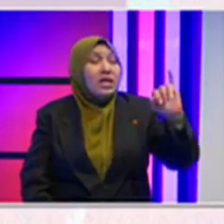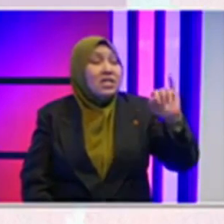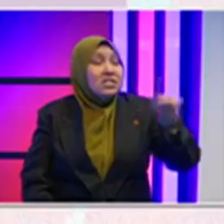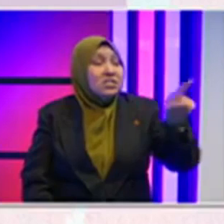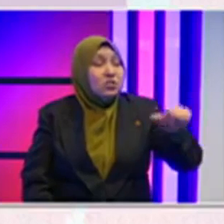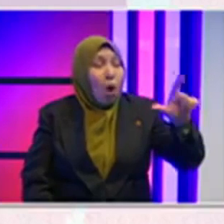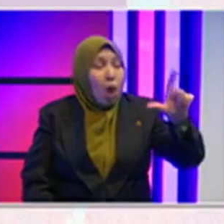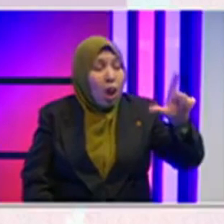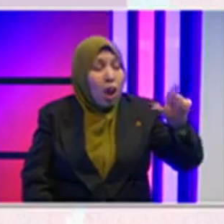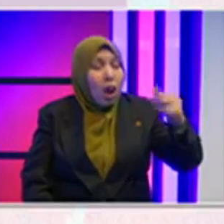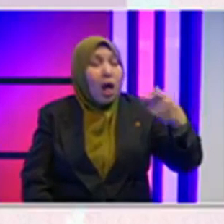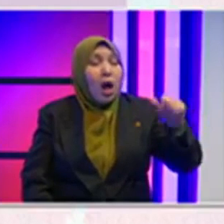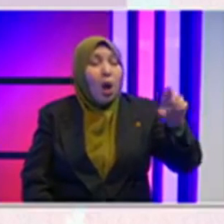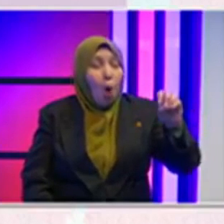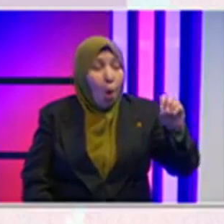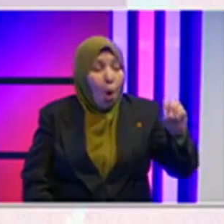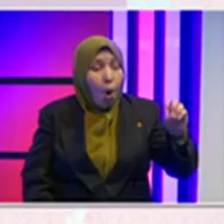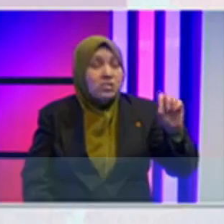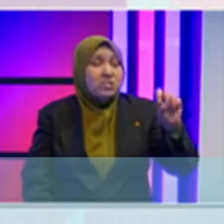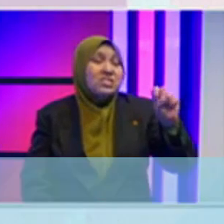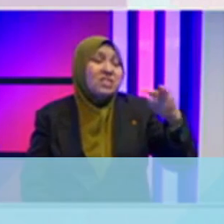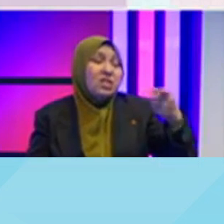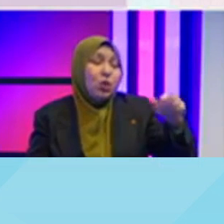Law khosyiun